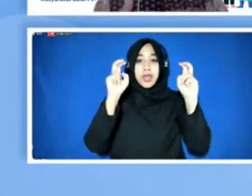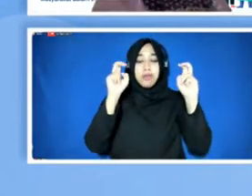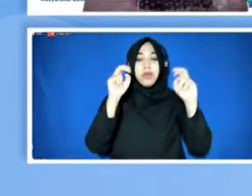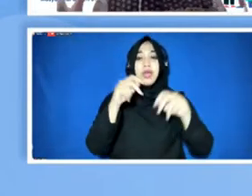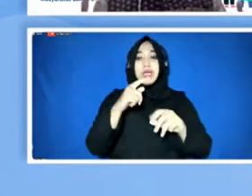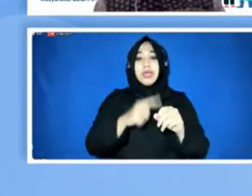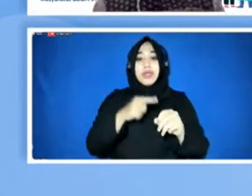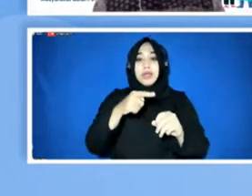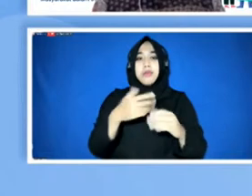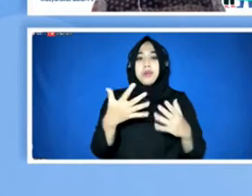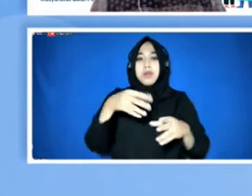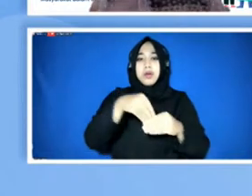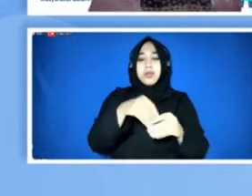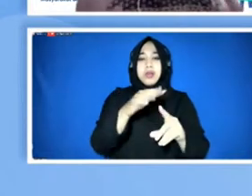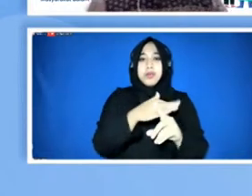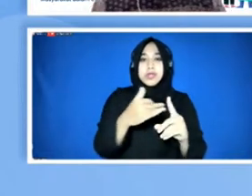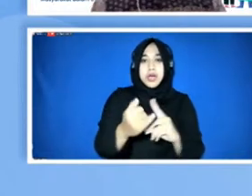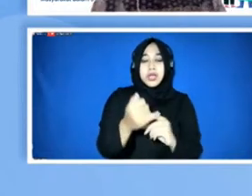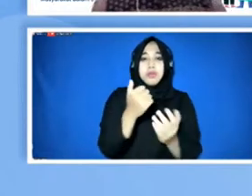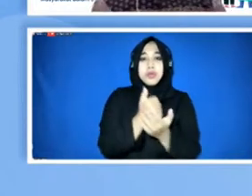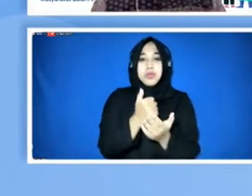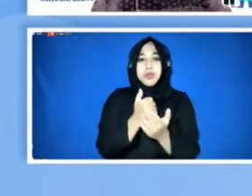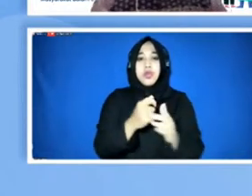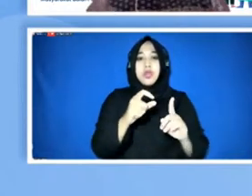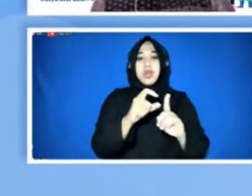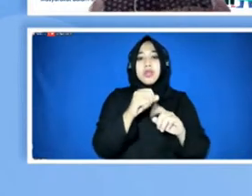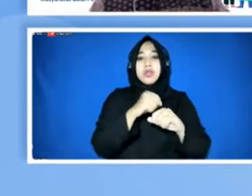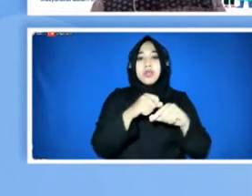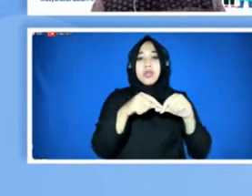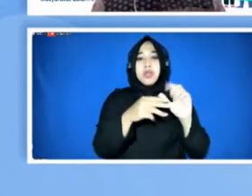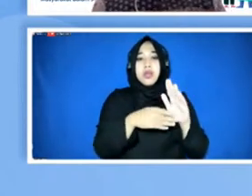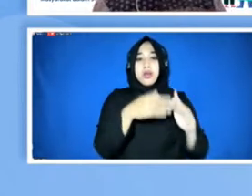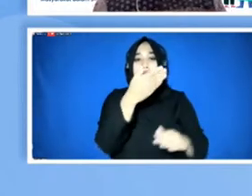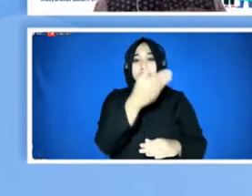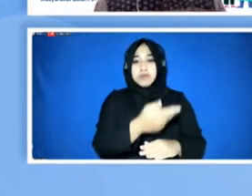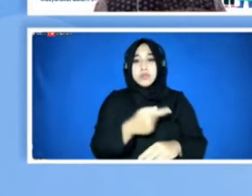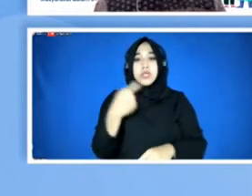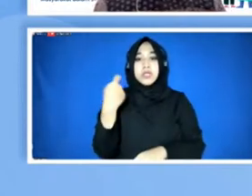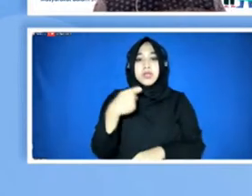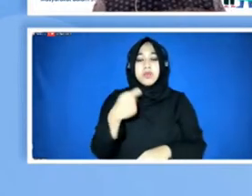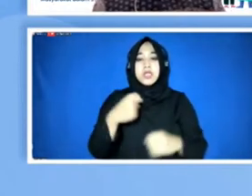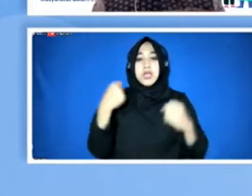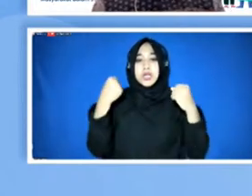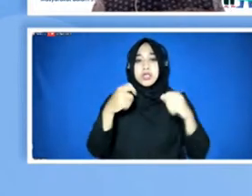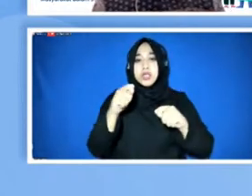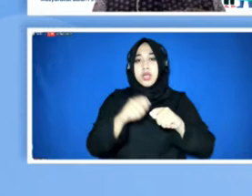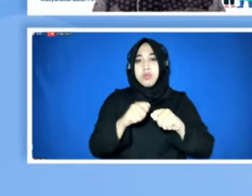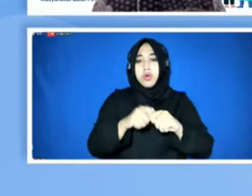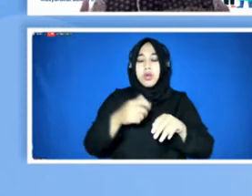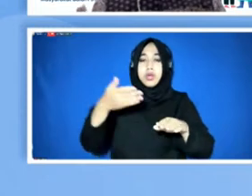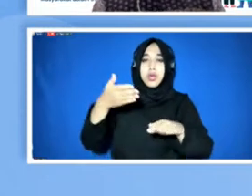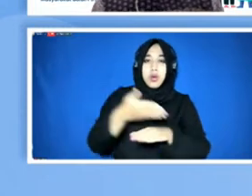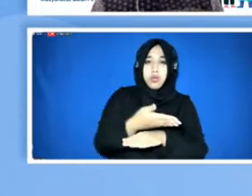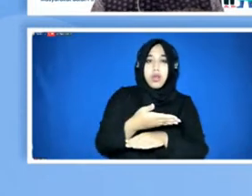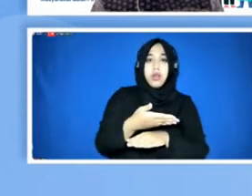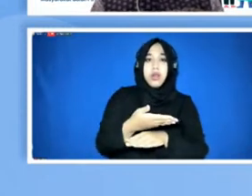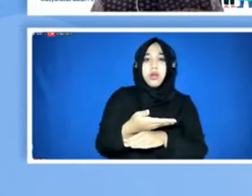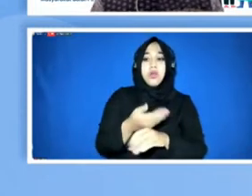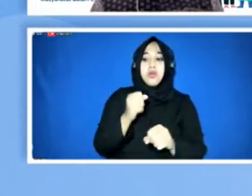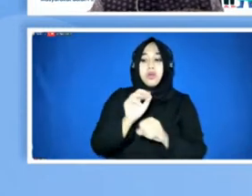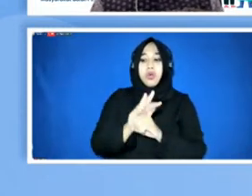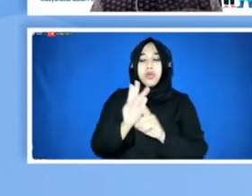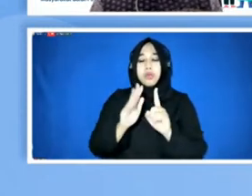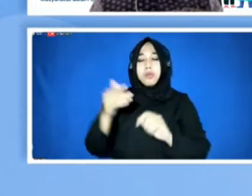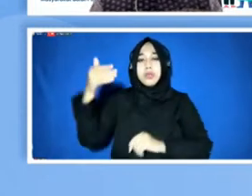Ini adalah sebuah diagram yang Kemkes bikin dari awal ketika ketika pandemi ini ada di awal Maret.